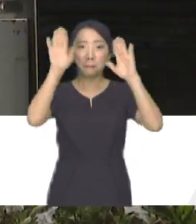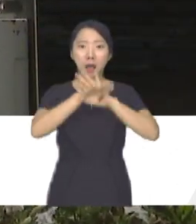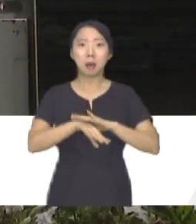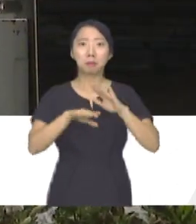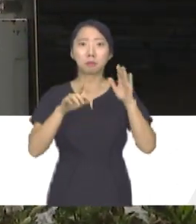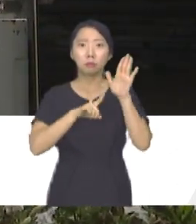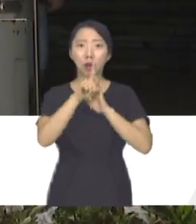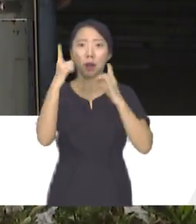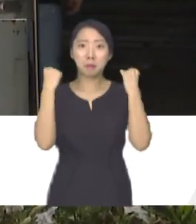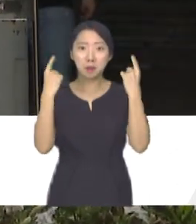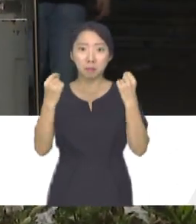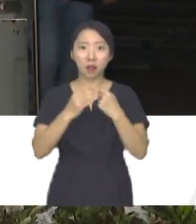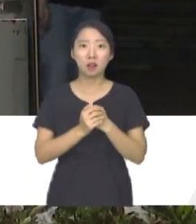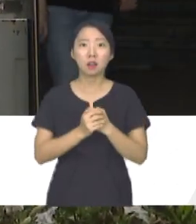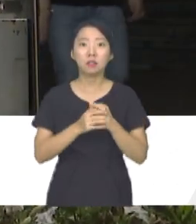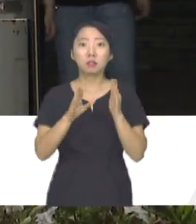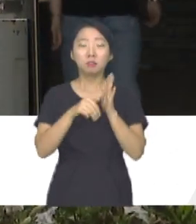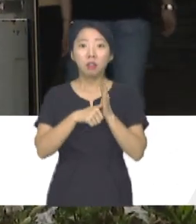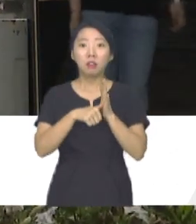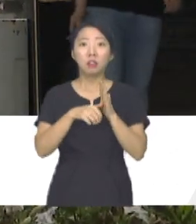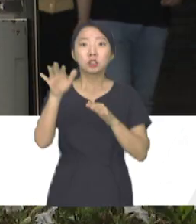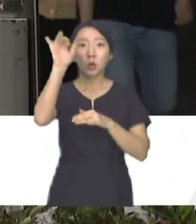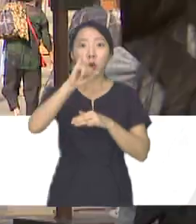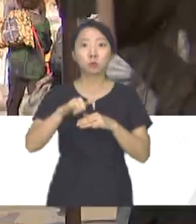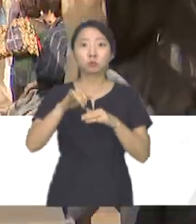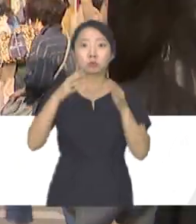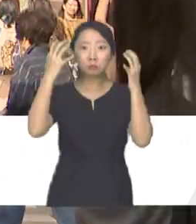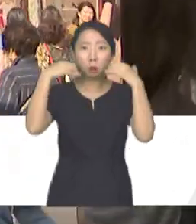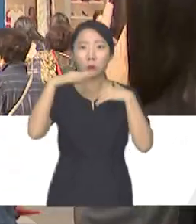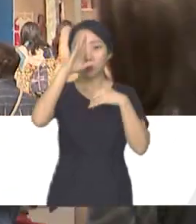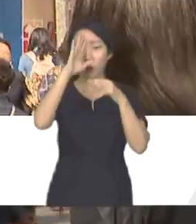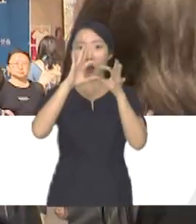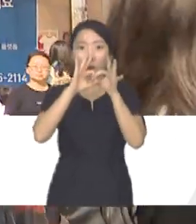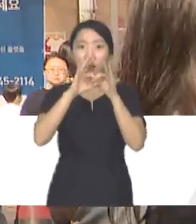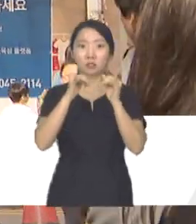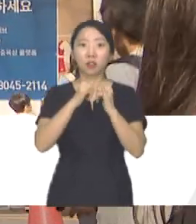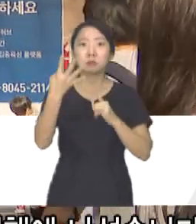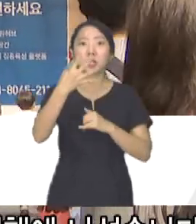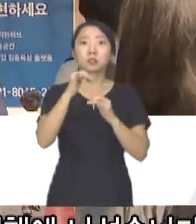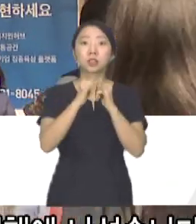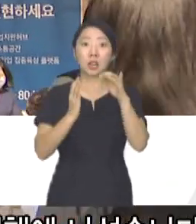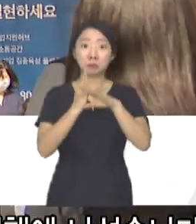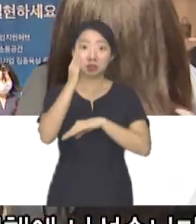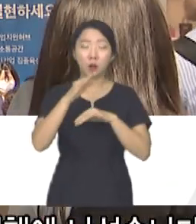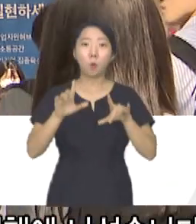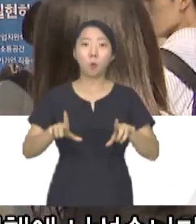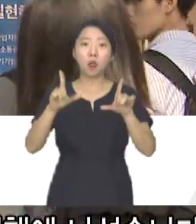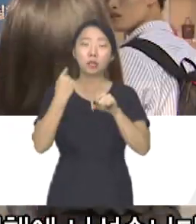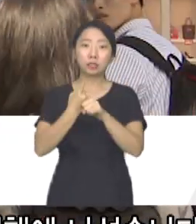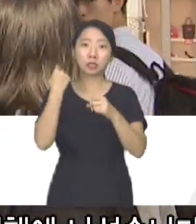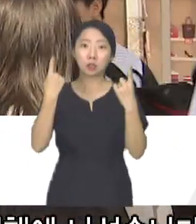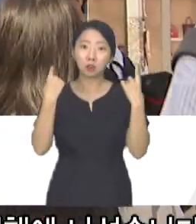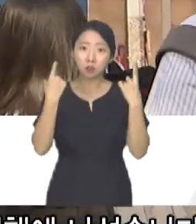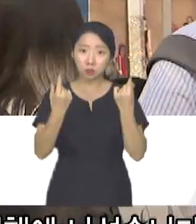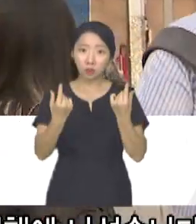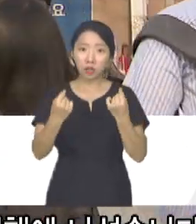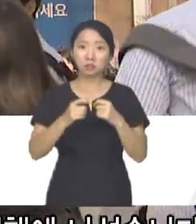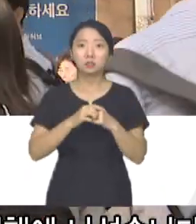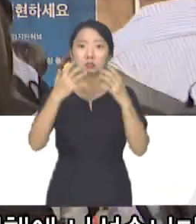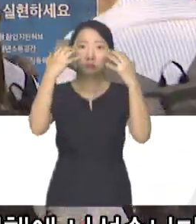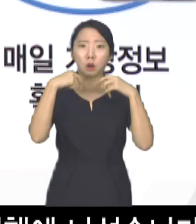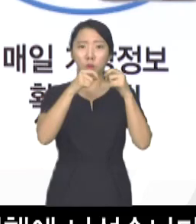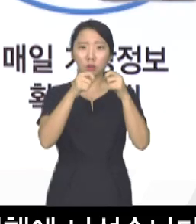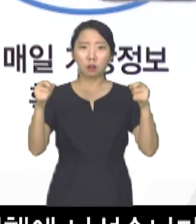기록적인 폭염으로 당시 전국 온열 질환자는 4000여 명에 달했는데 요 올해도 지난해와 같은 장기 폭염이